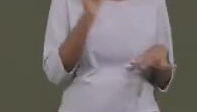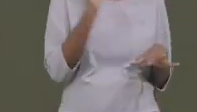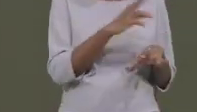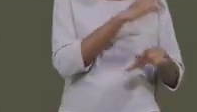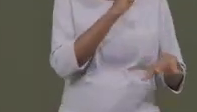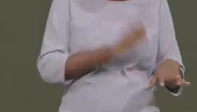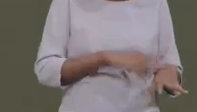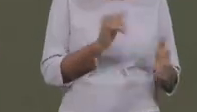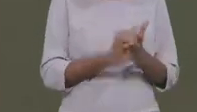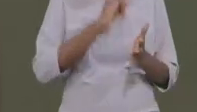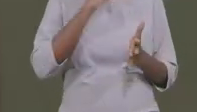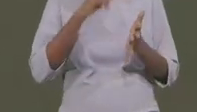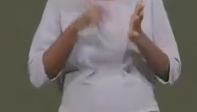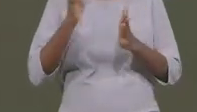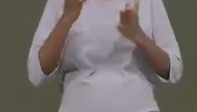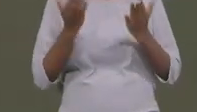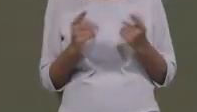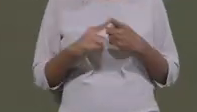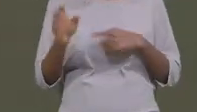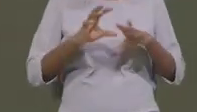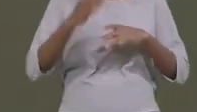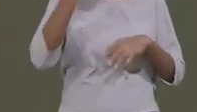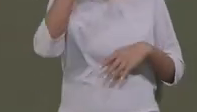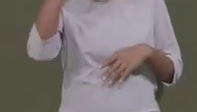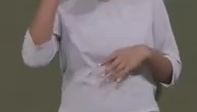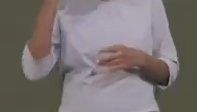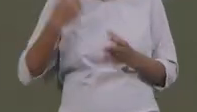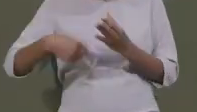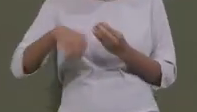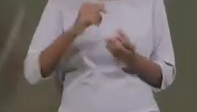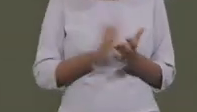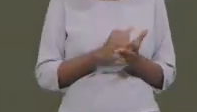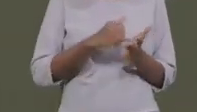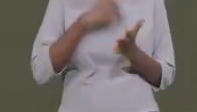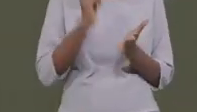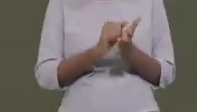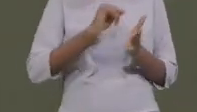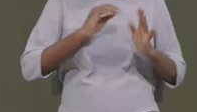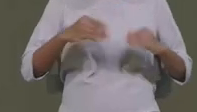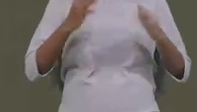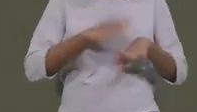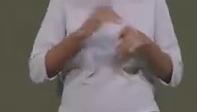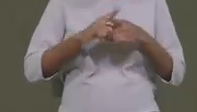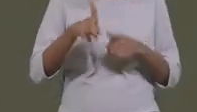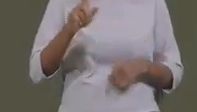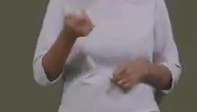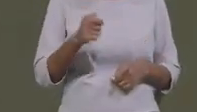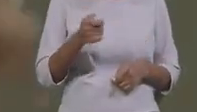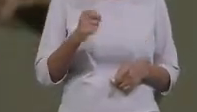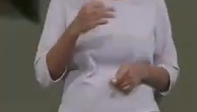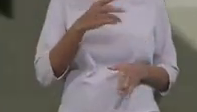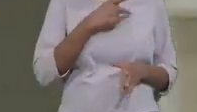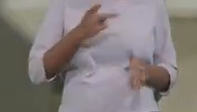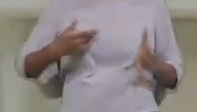nature, c'est ce qu'ils veulent faire. Oublie cela. Il dit, je vous ai donné les clés